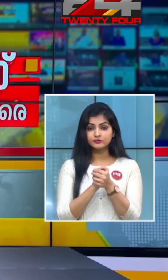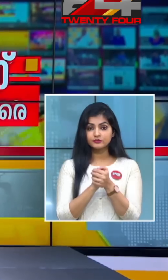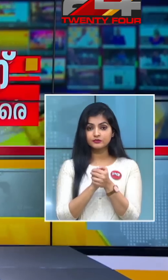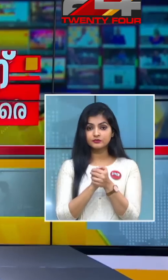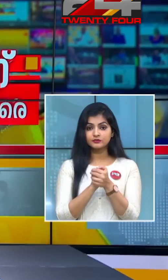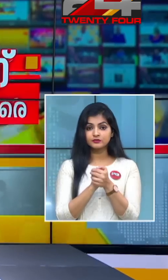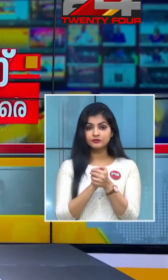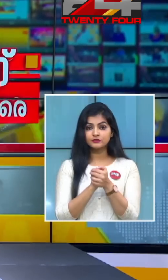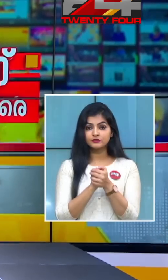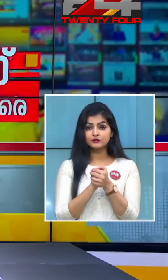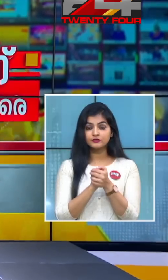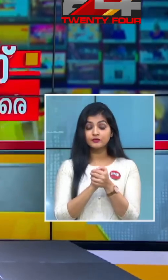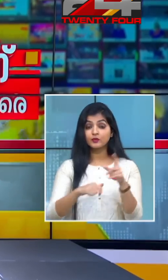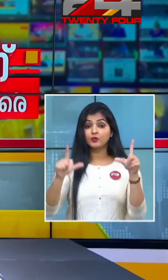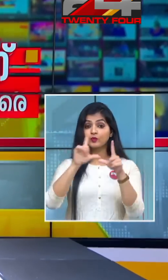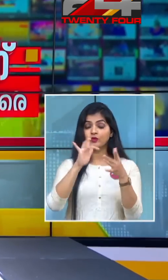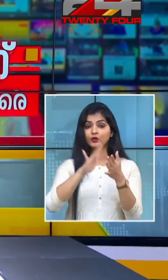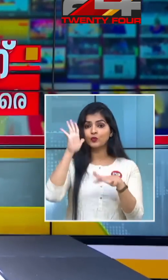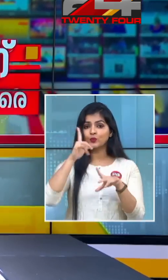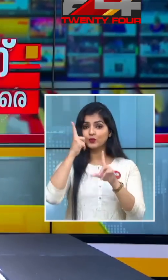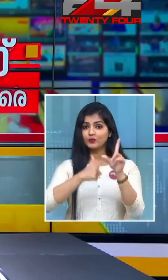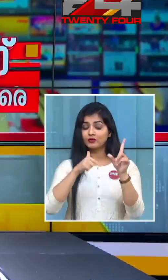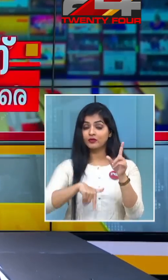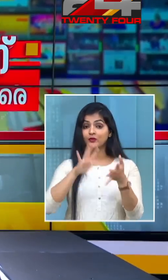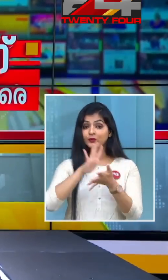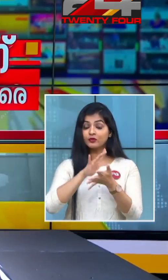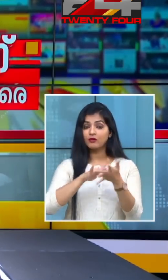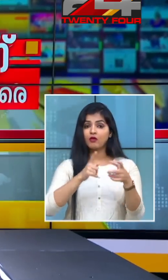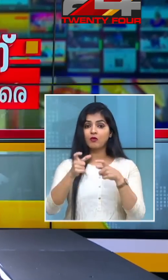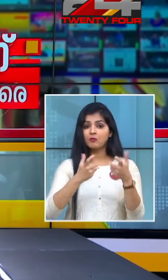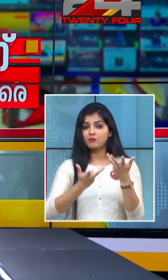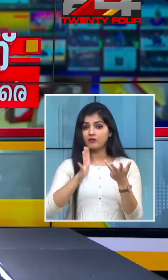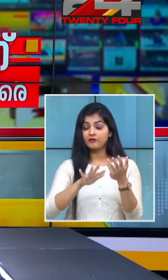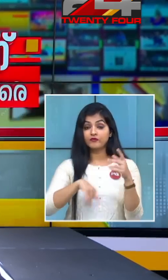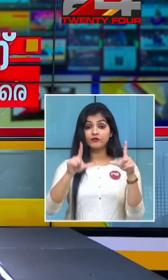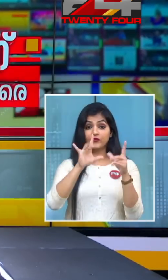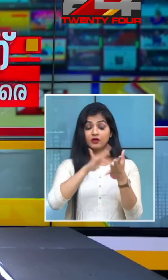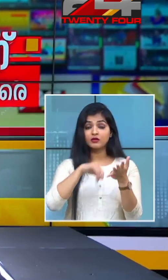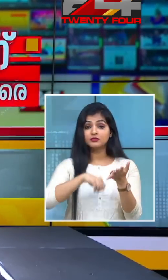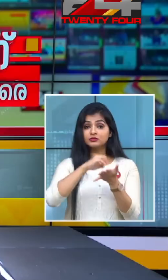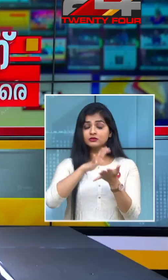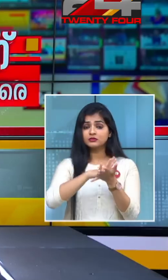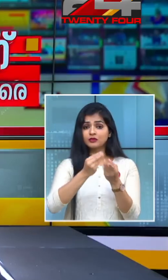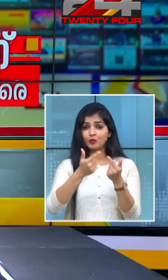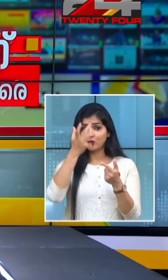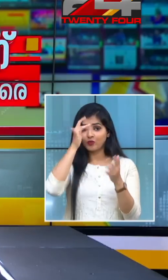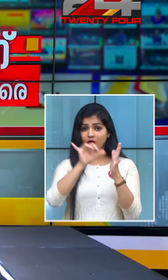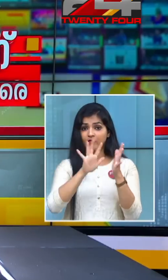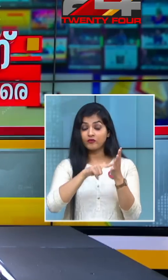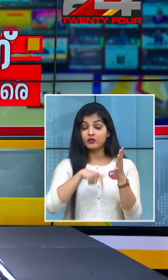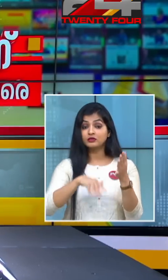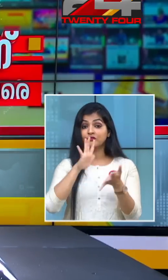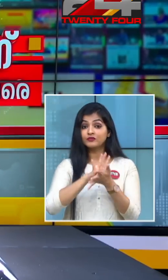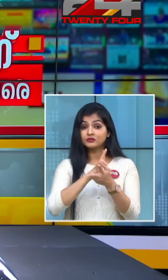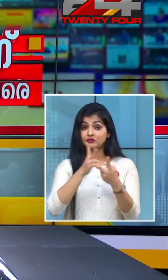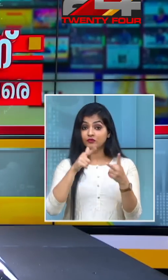വാർത്തയുടെ വിശദാംശങ്ങൾ നൽകിയത്. വയനാട്ടിൽ പുതുവത്സരാഘോഷങ്ങൾക്ക് നിയന്ത്രണം വന്നേക്കും. വയനാട്ടിലെ പരിസ്ഥിതി ദുർബല പ്രദേശങ്ങളിൽ ആഘോഷങ്ങൾക്ക് ജില്ലാ ദുരന്ത